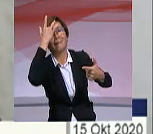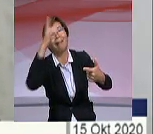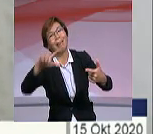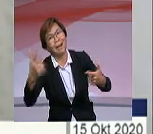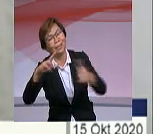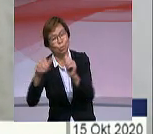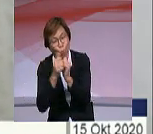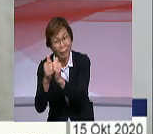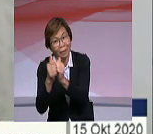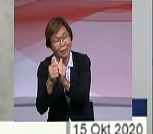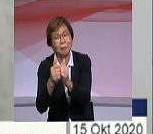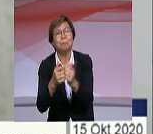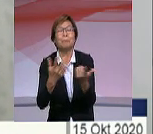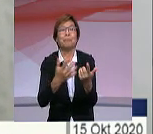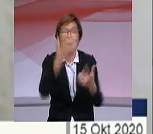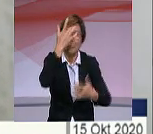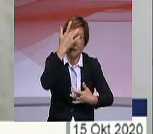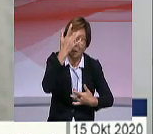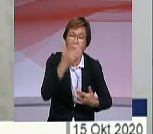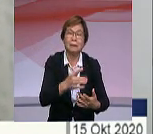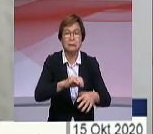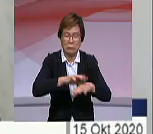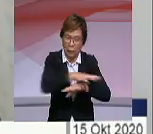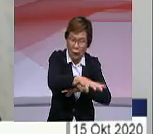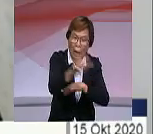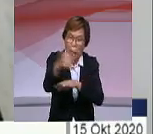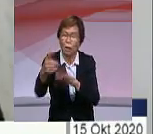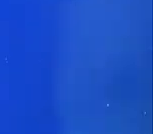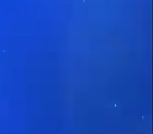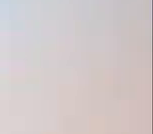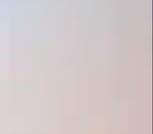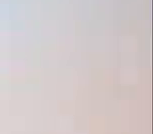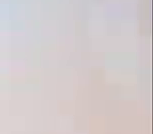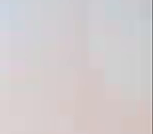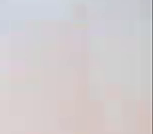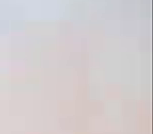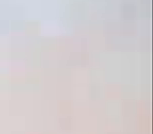sama ada penyakit berjangkit yang lain, contohnya